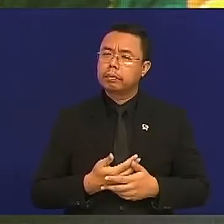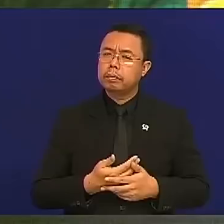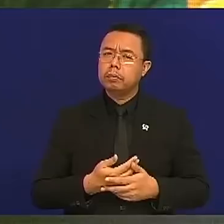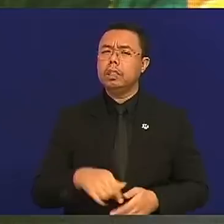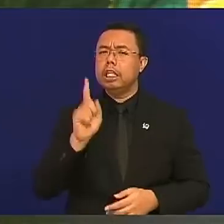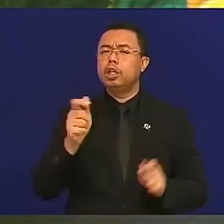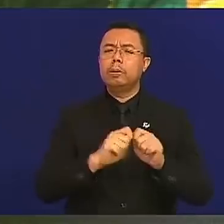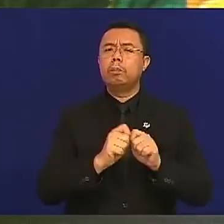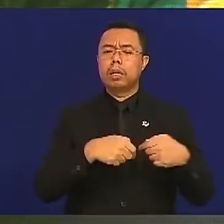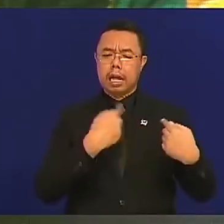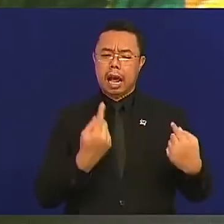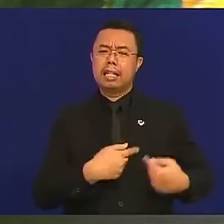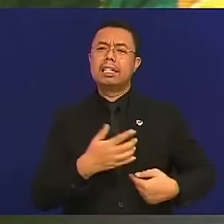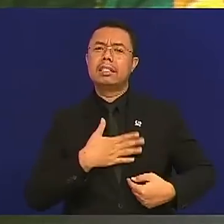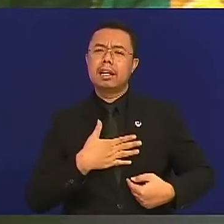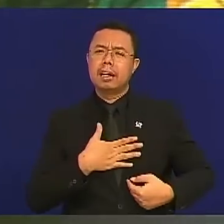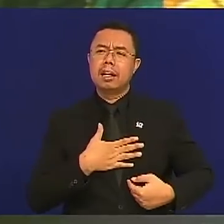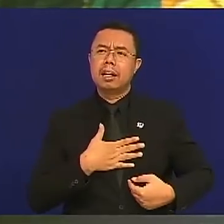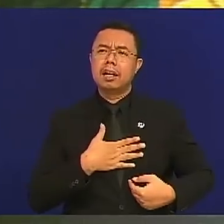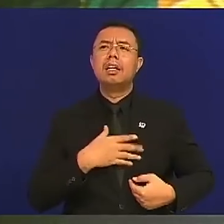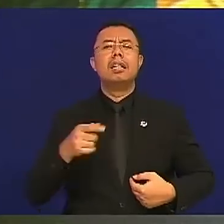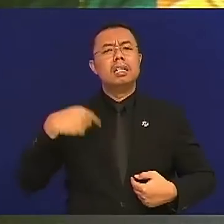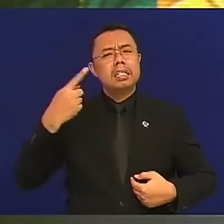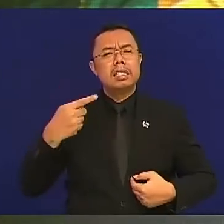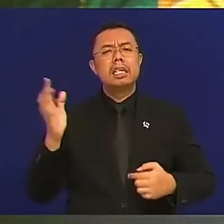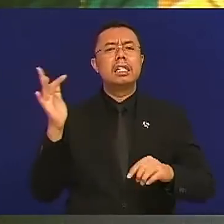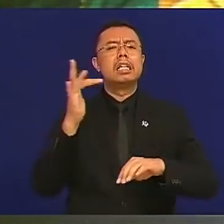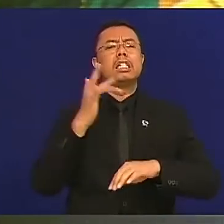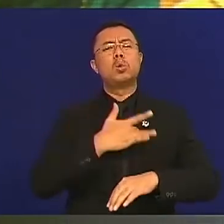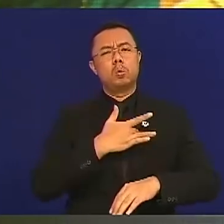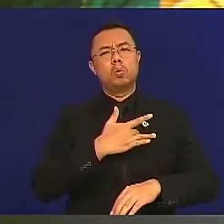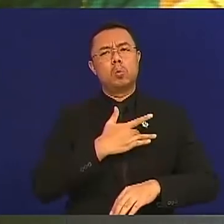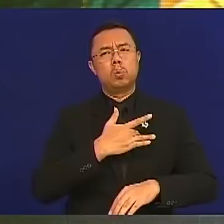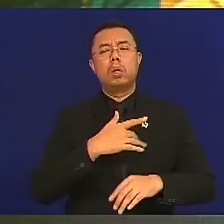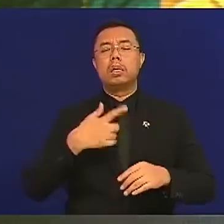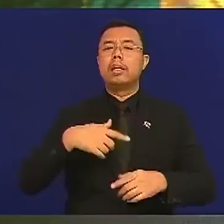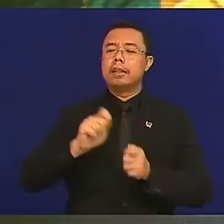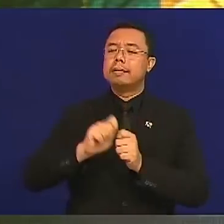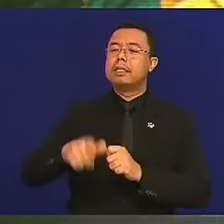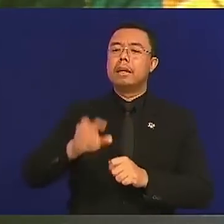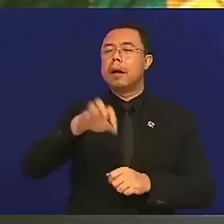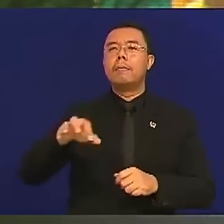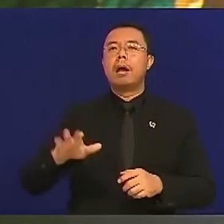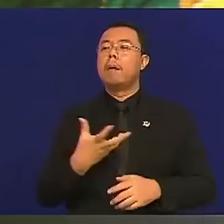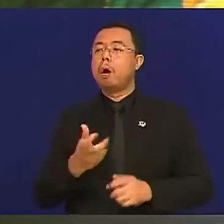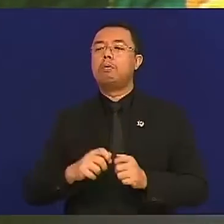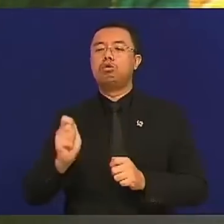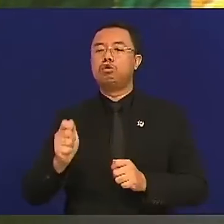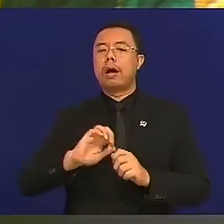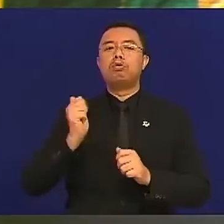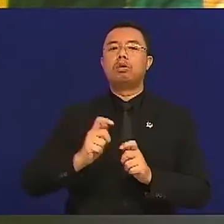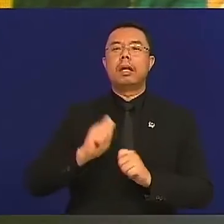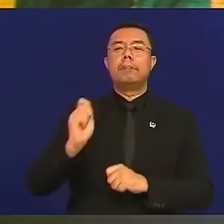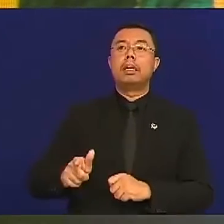Itu yang membuat hati saya seringkali tersentuh. Lalu saya beli barang apa saja, butuh gak butuh saya